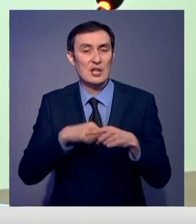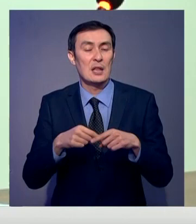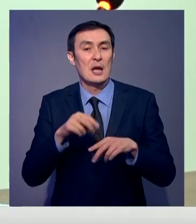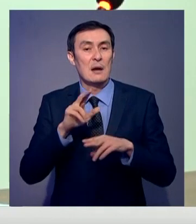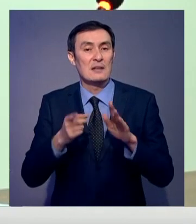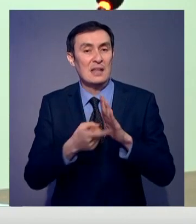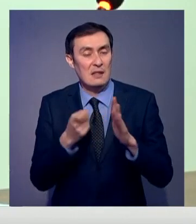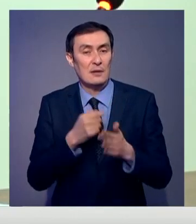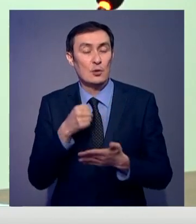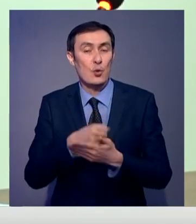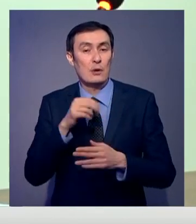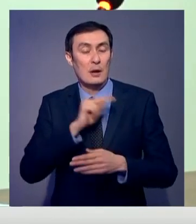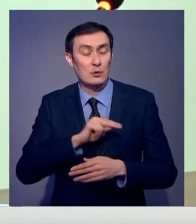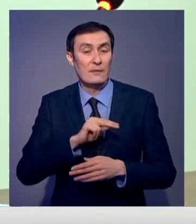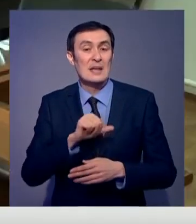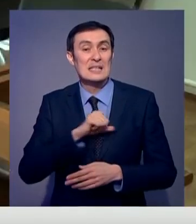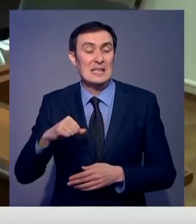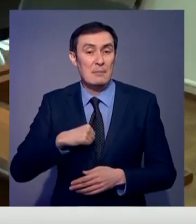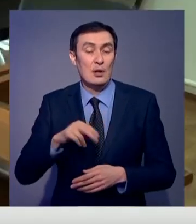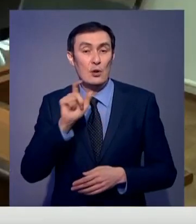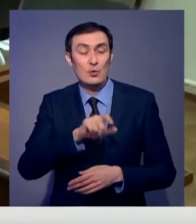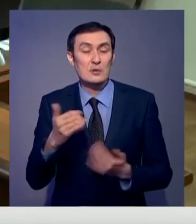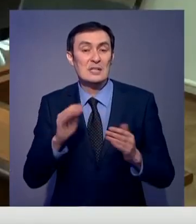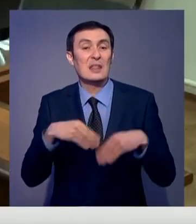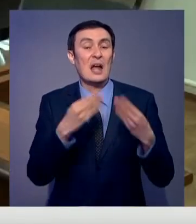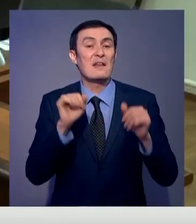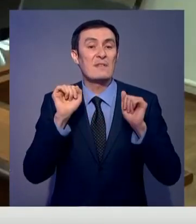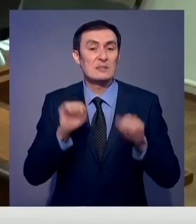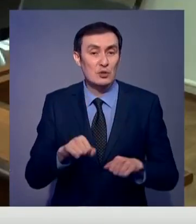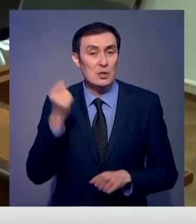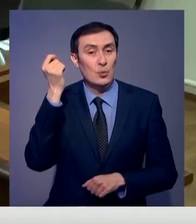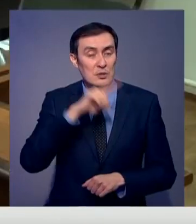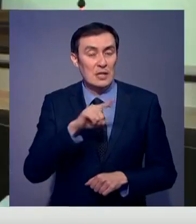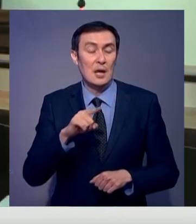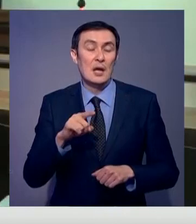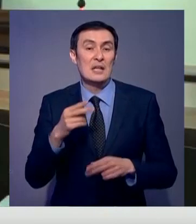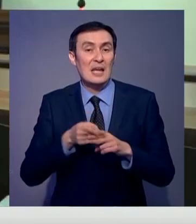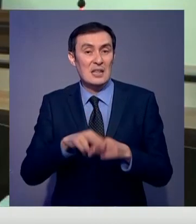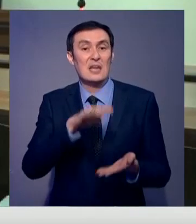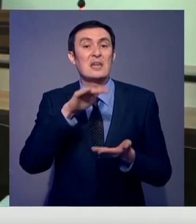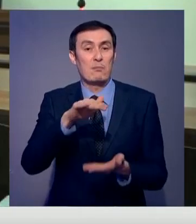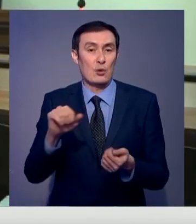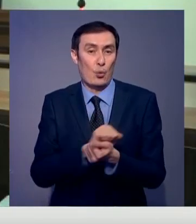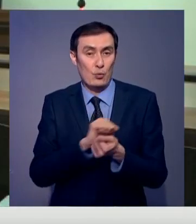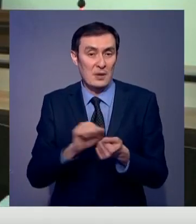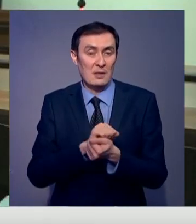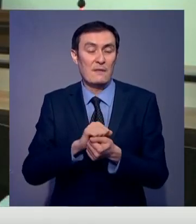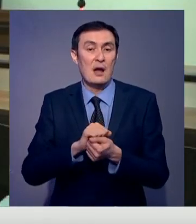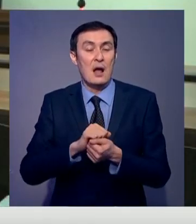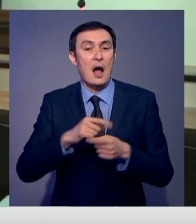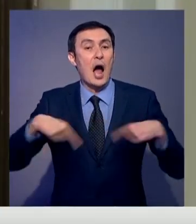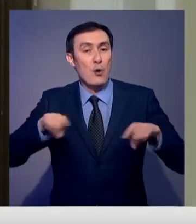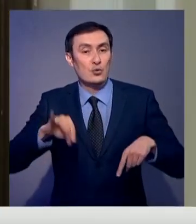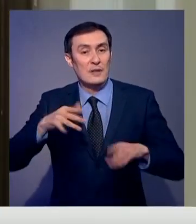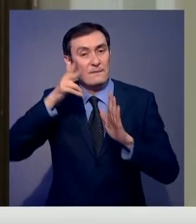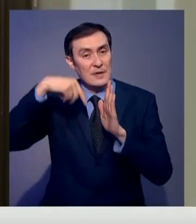для доработки. Между тем, самим потерпевшим только сейчас дали возможность ознакомиться с этой кипой бумаг, аудио и